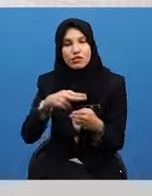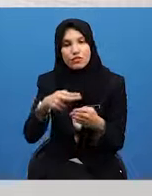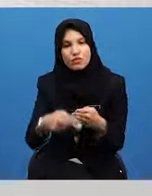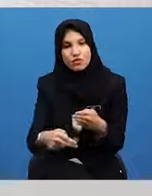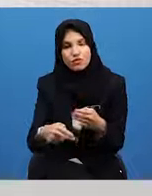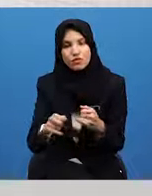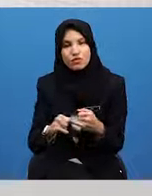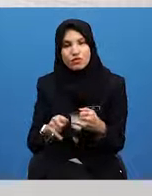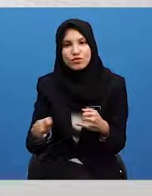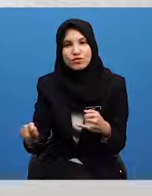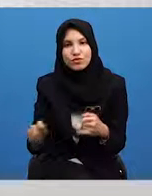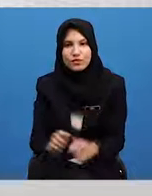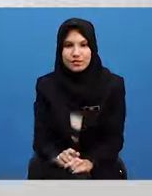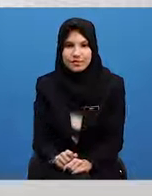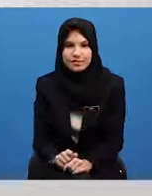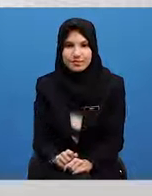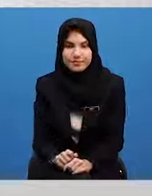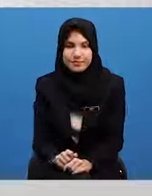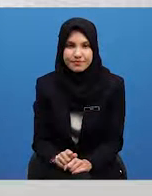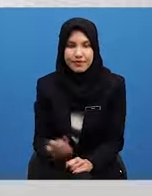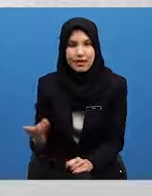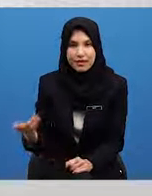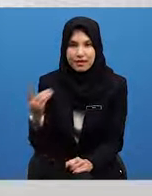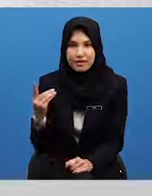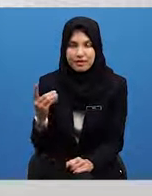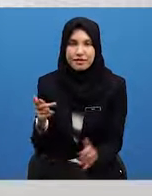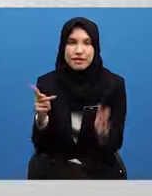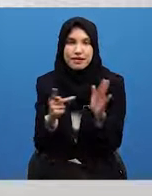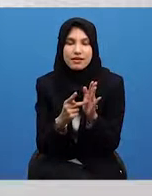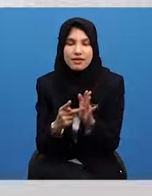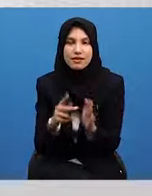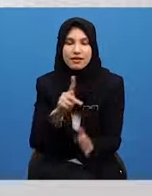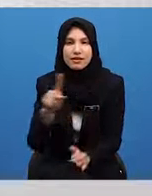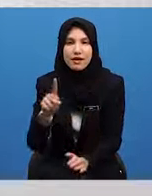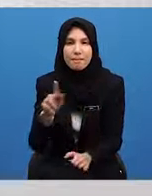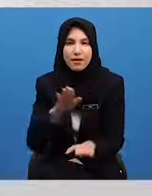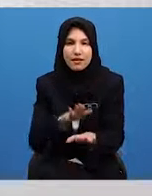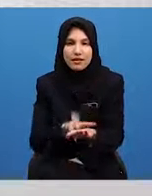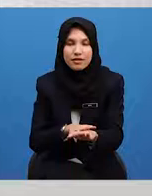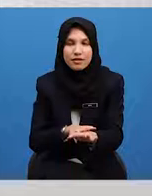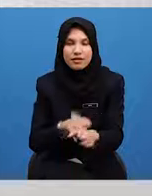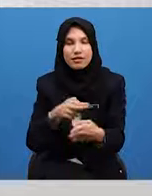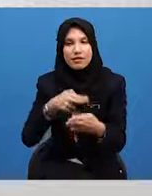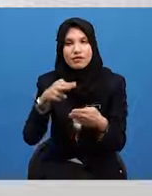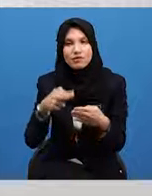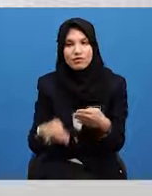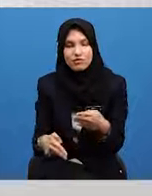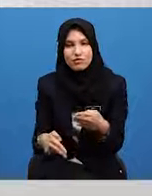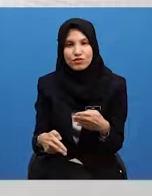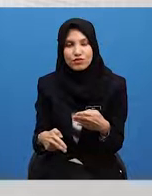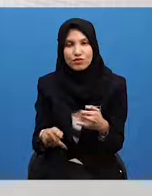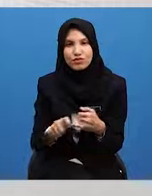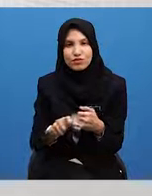tali sementara daya dikenakan pada hujung tali yang satu